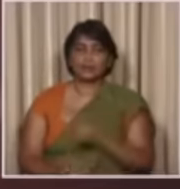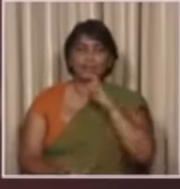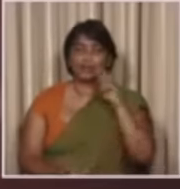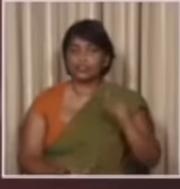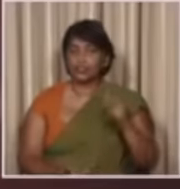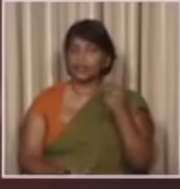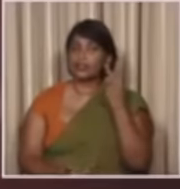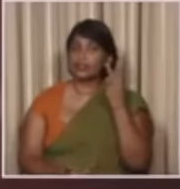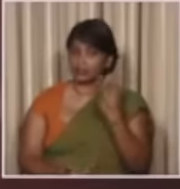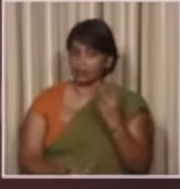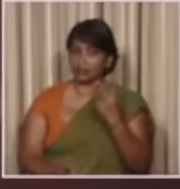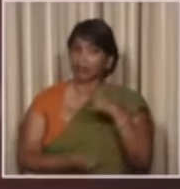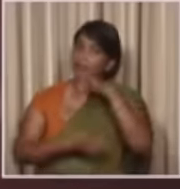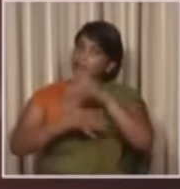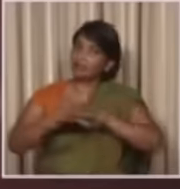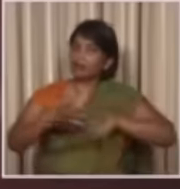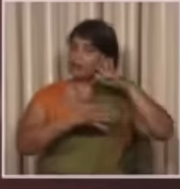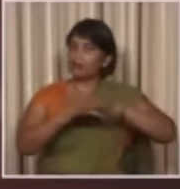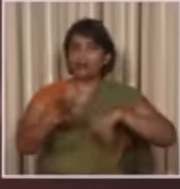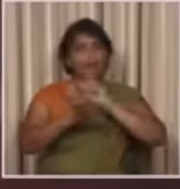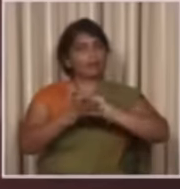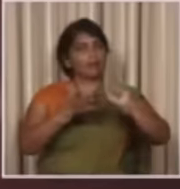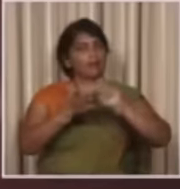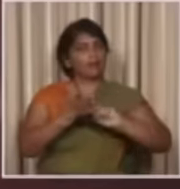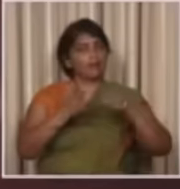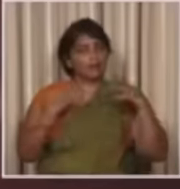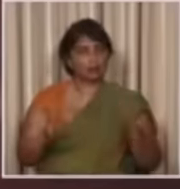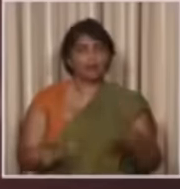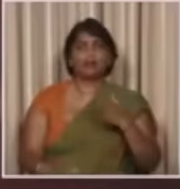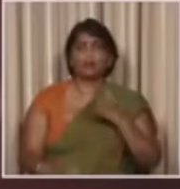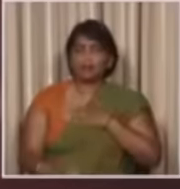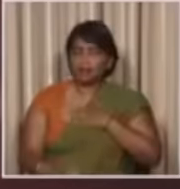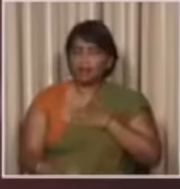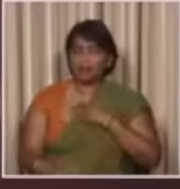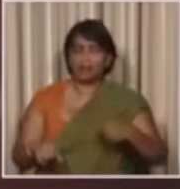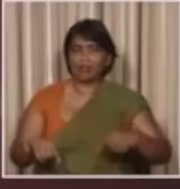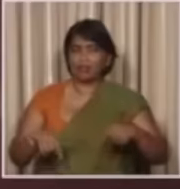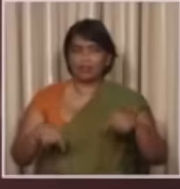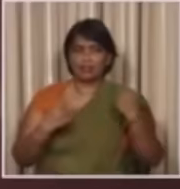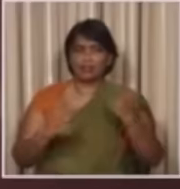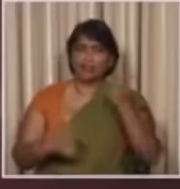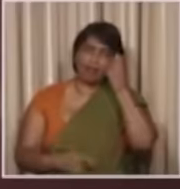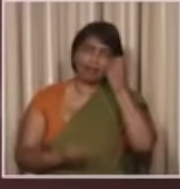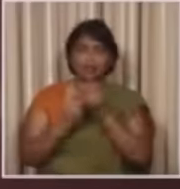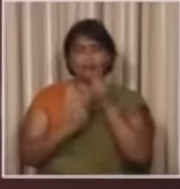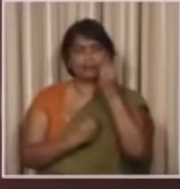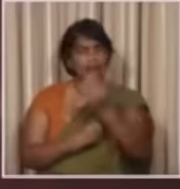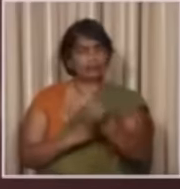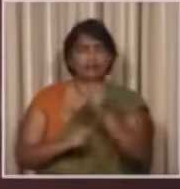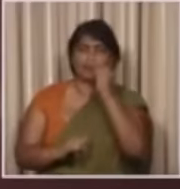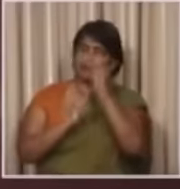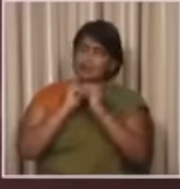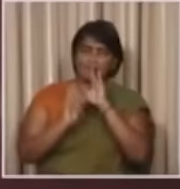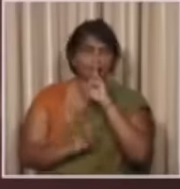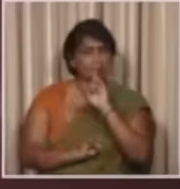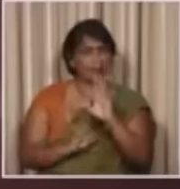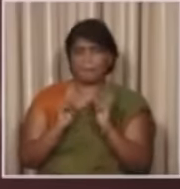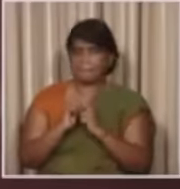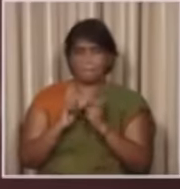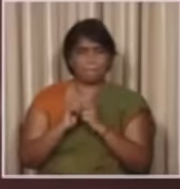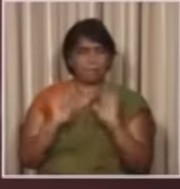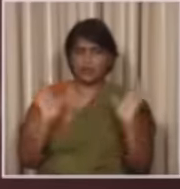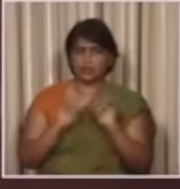මිනිසුරුවන් දෙදෙනෙක් තීන්දුව ලියලා අවසන් ගියා මගේ තර්කයක නෙමෙයි ඕන තීන්දුවක් දෙන්න ඕන තීන්දුවක් විවේචනය කරන්න ඒක පස්සෙන්